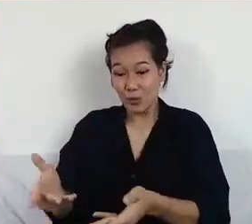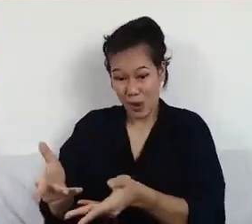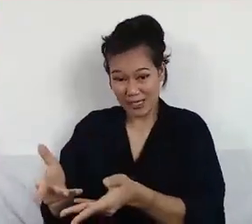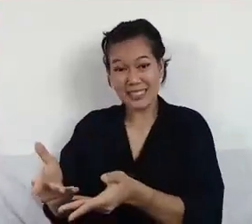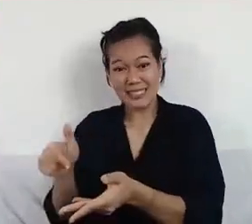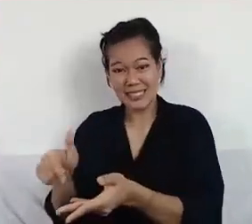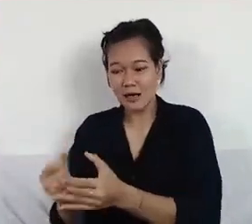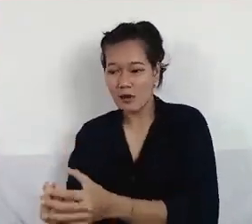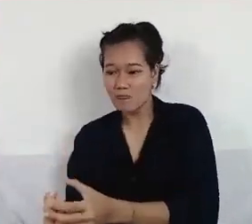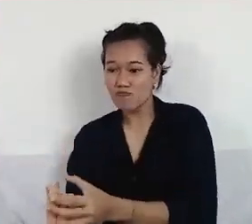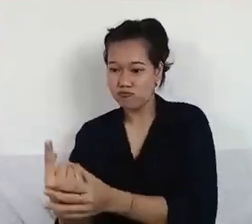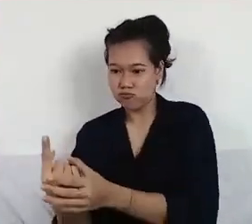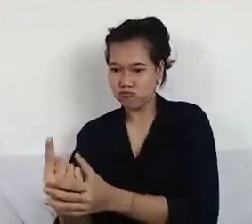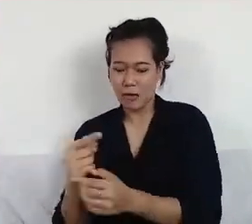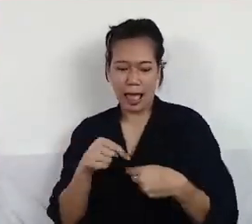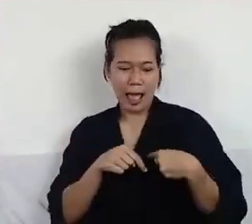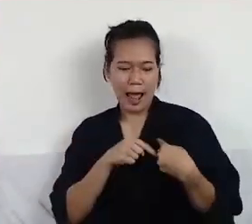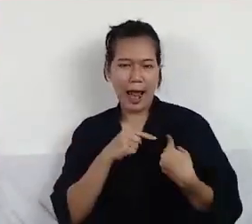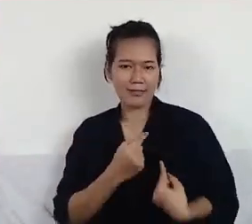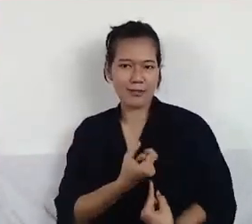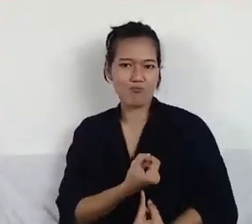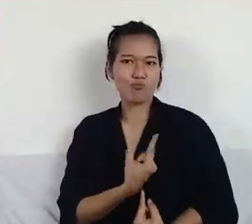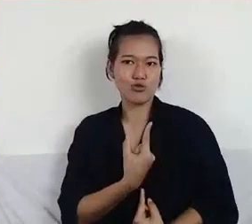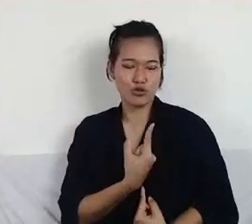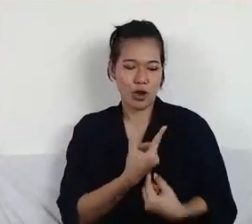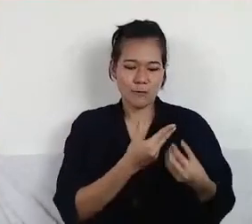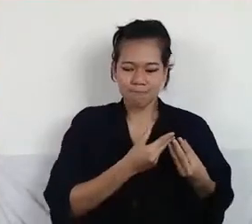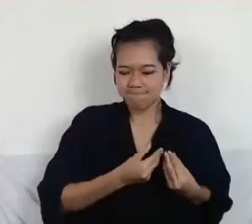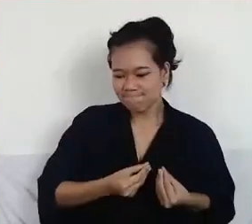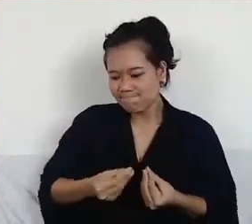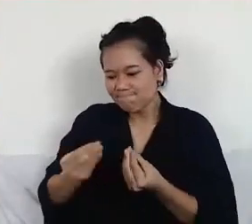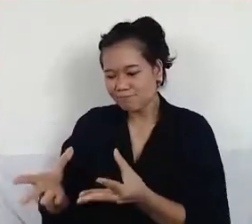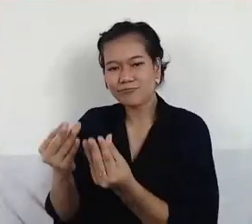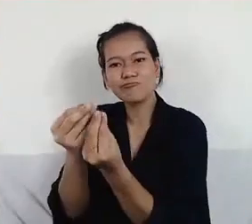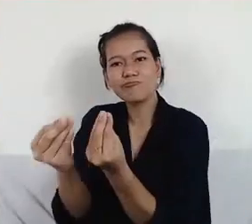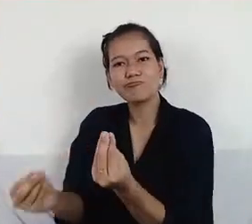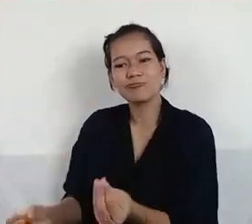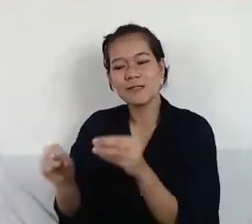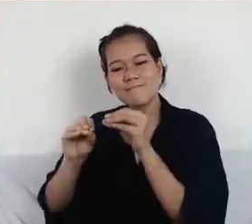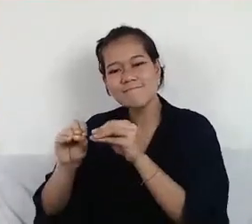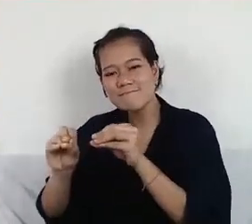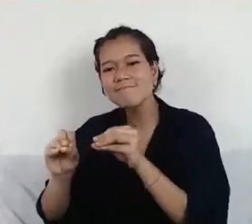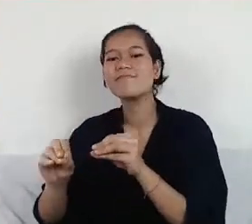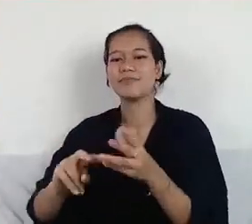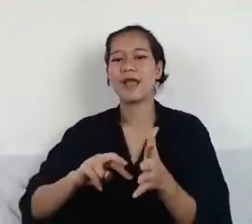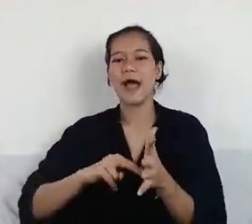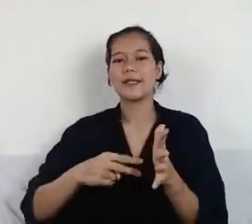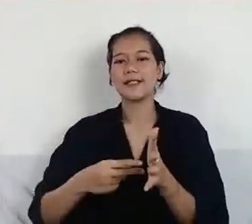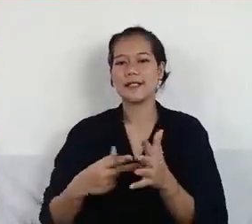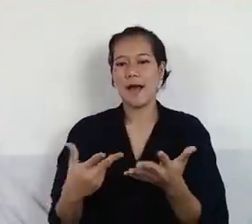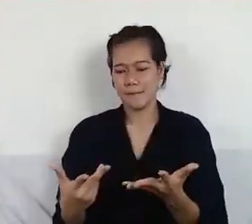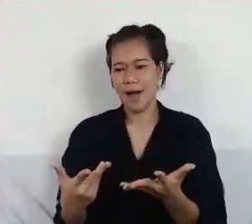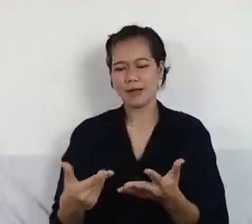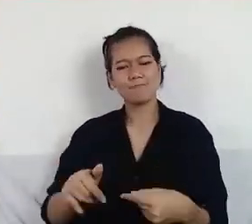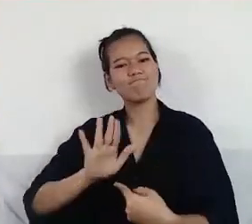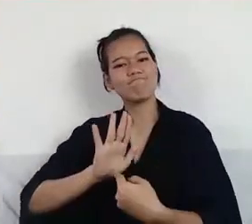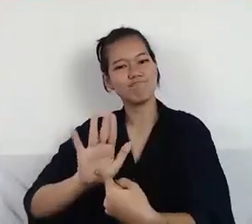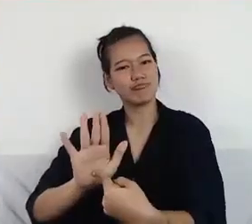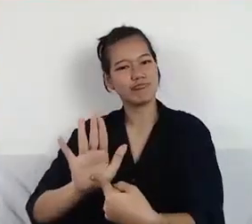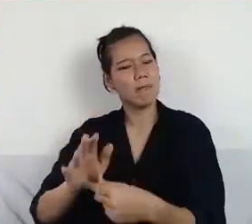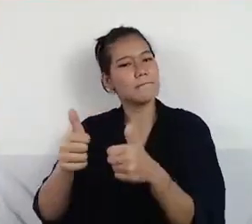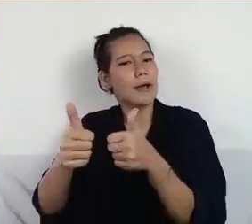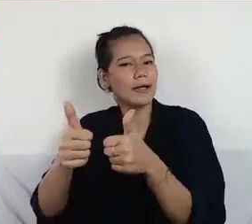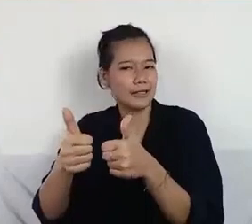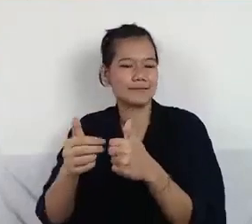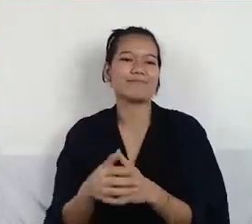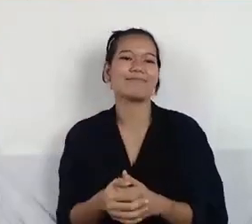dan lahir dari hati, maka apa yang sesungguhnya dikerjakan ini akan mengajarkan sesuatu.